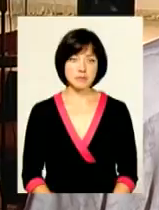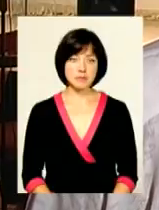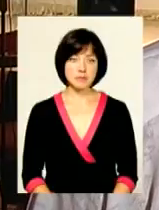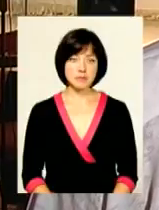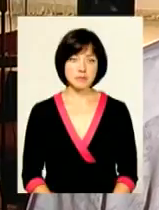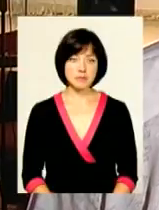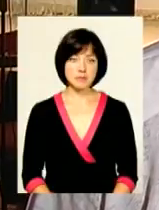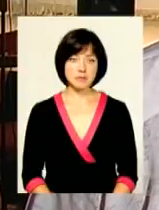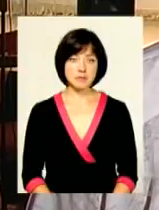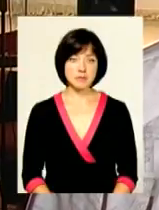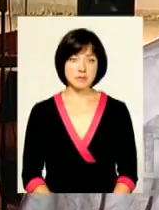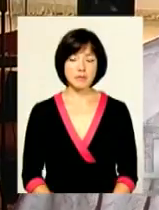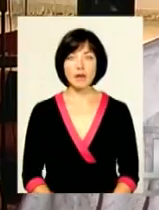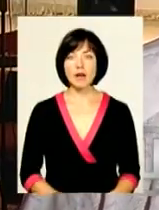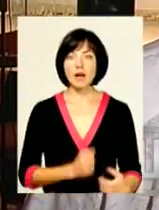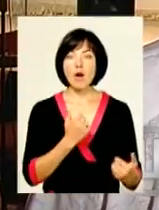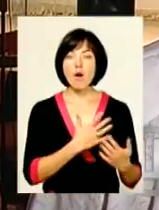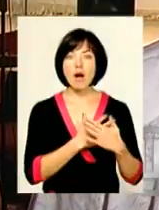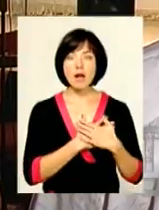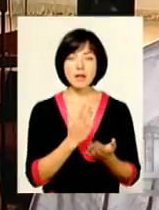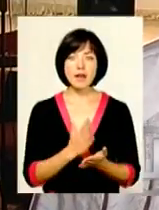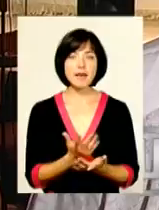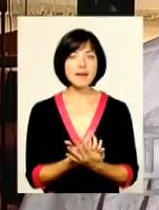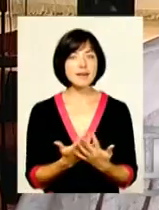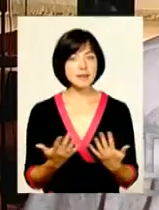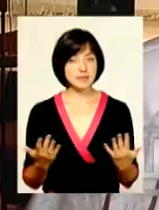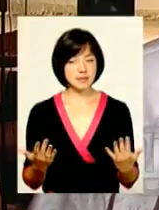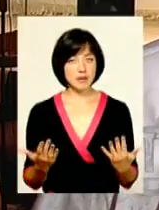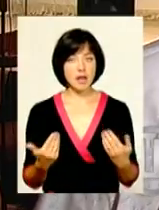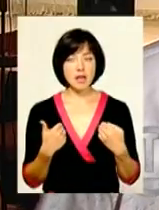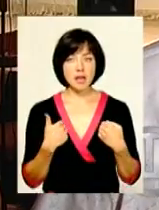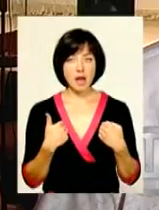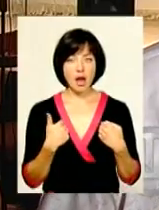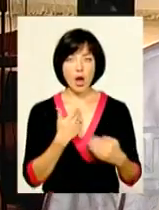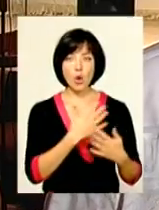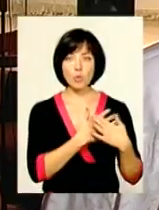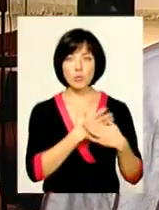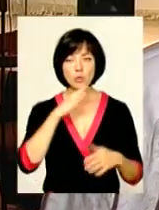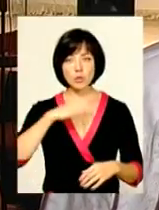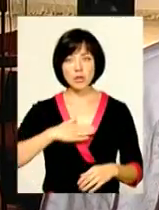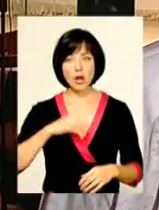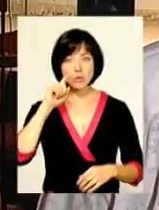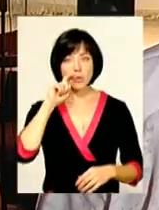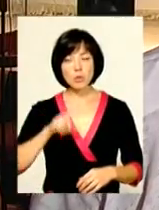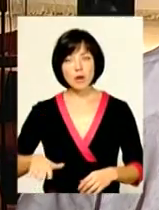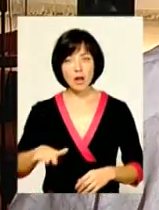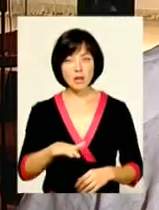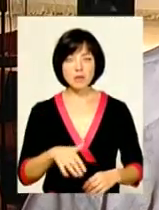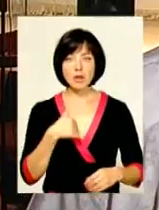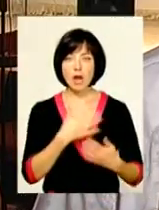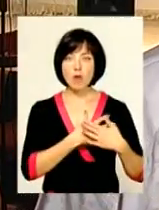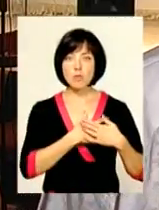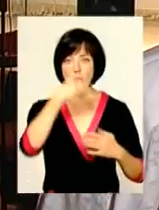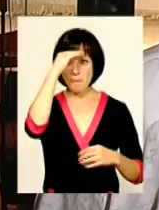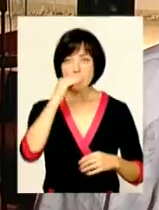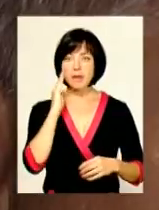Кохання є різного характеру. Я люблю нашу Україну, я люблю батьків, які